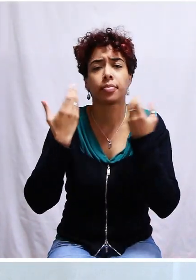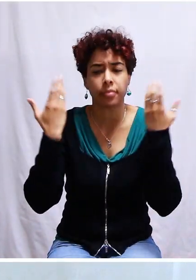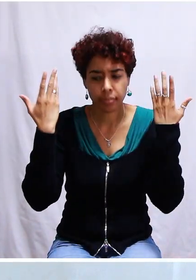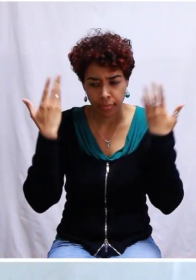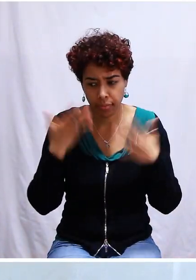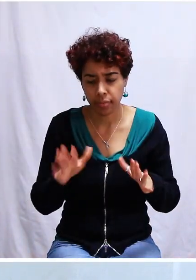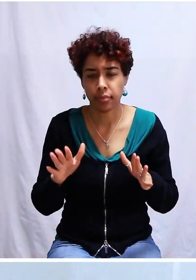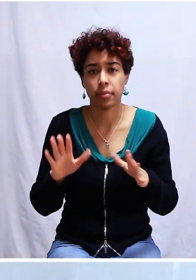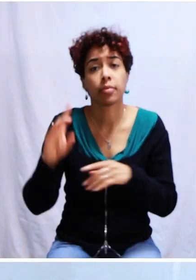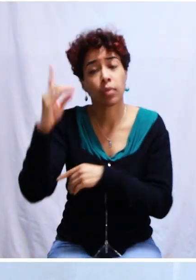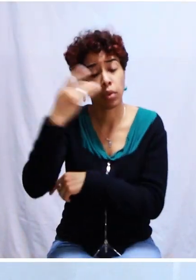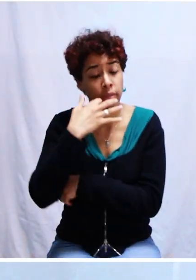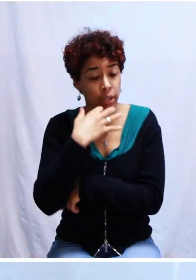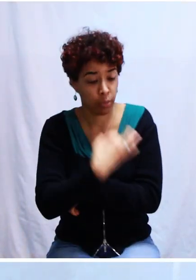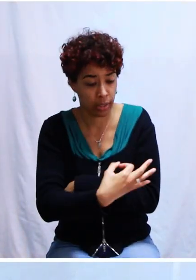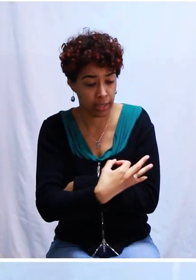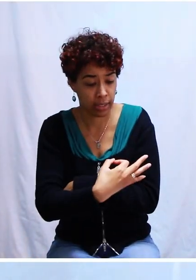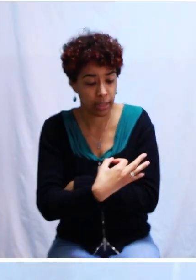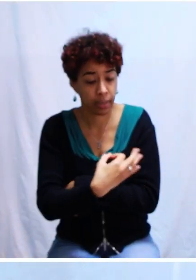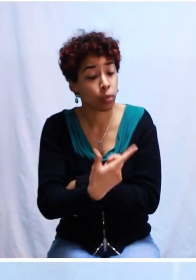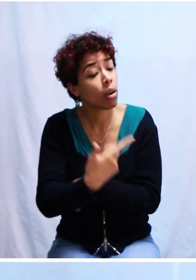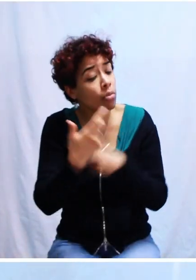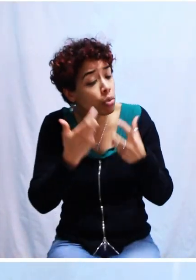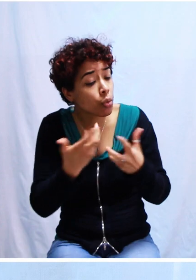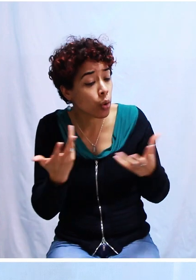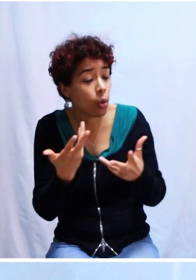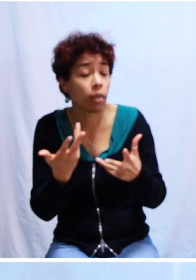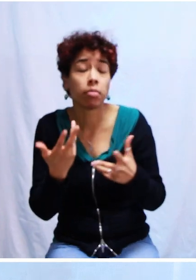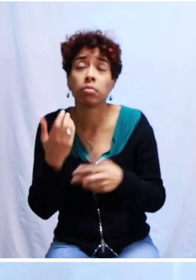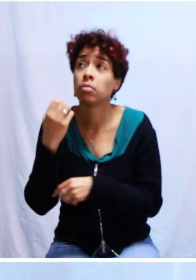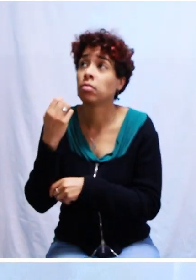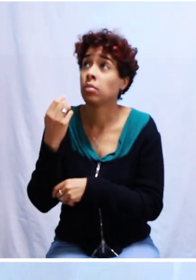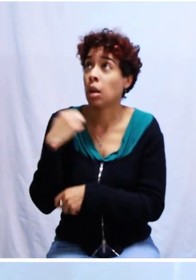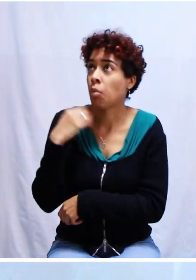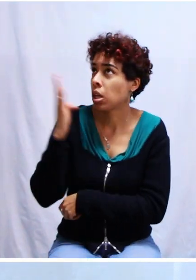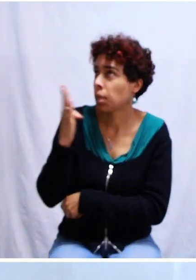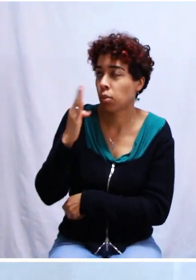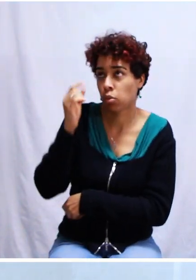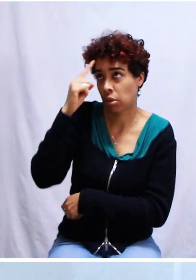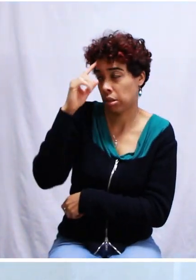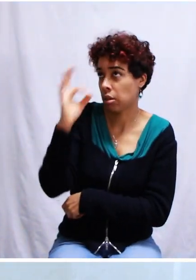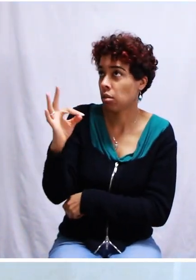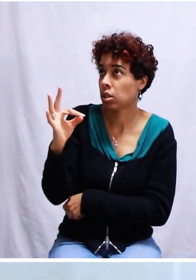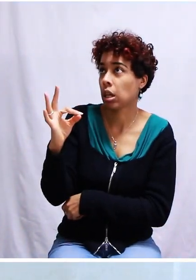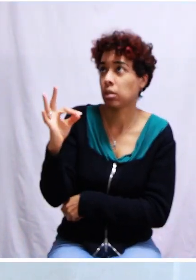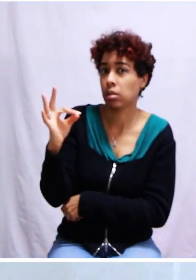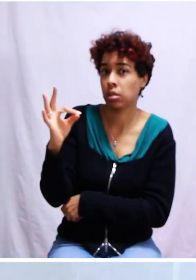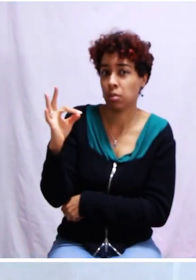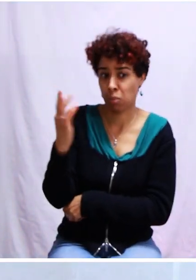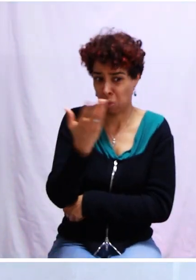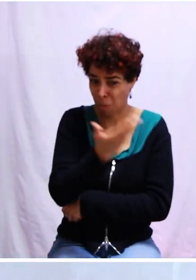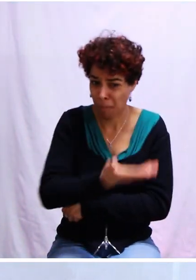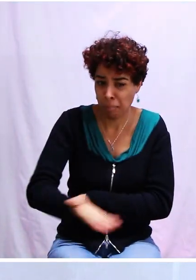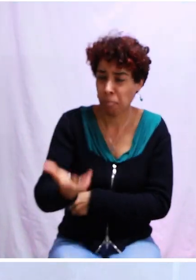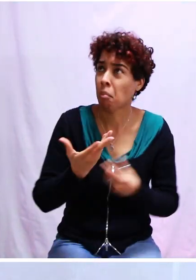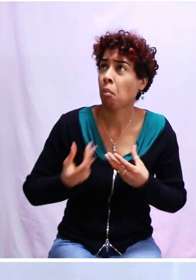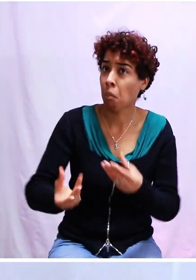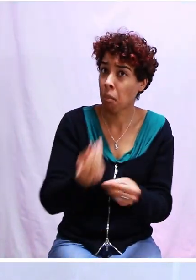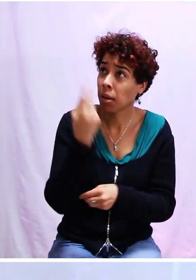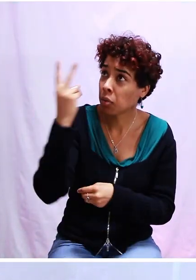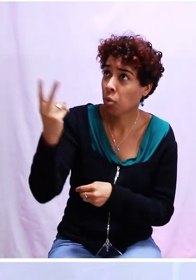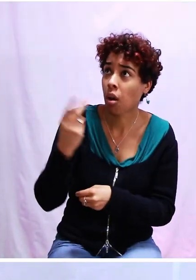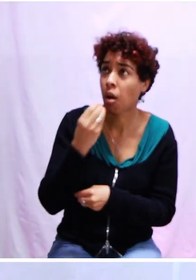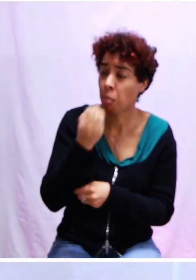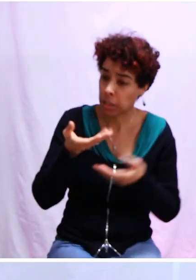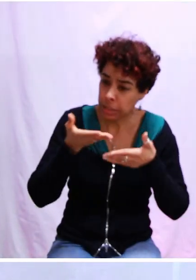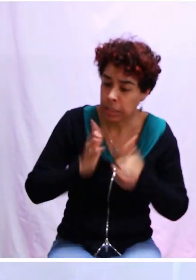avec Dieu, Dieu va lui parler, puis il va dire mais qu'est-ce que tu veux? Et Salomon va dire mais moi j'ai besoin de la sagesse en fait, parce que pour juger ton peuple, pour prendre les